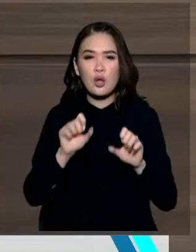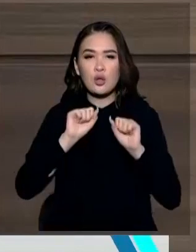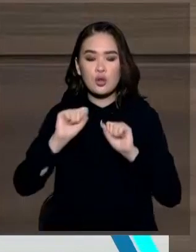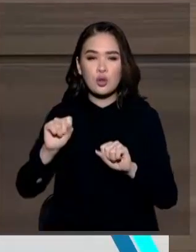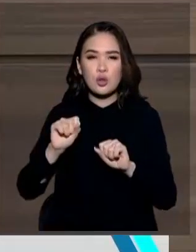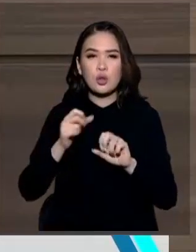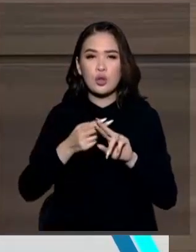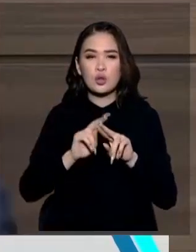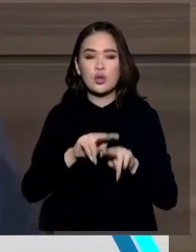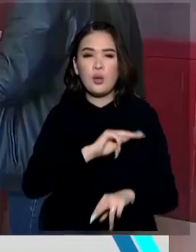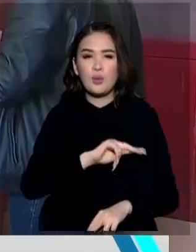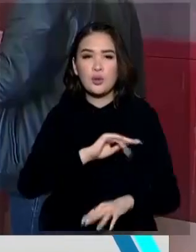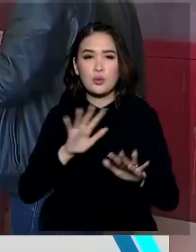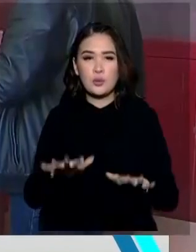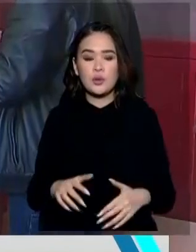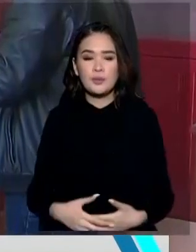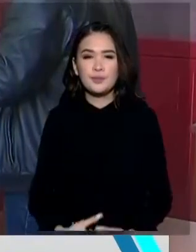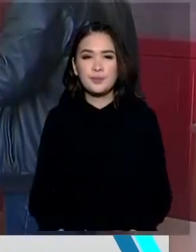саласында қызмет етеді.